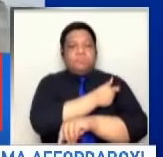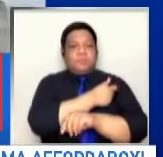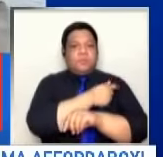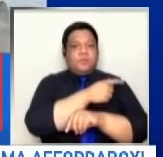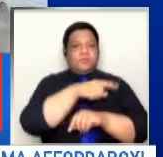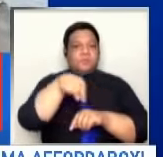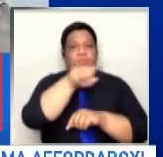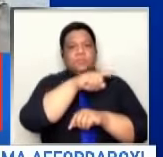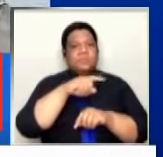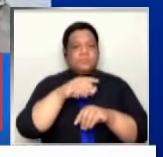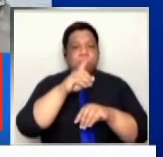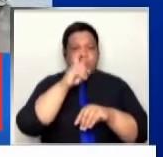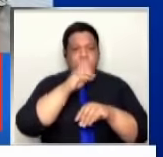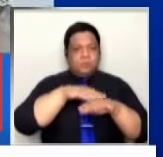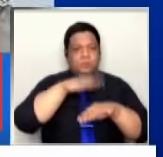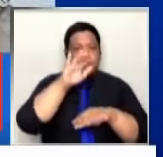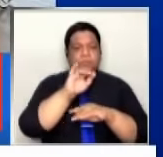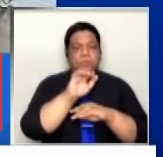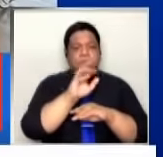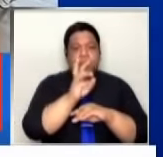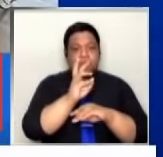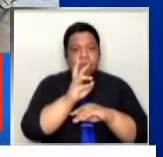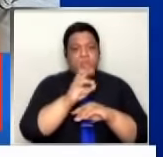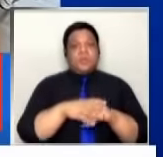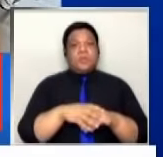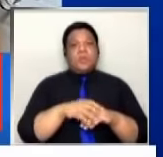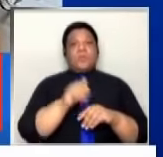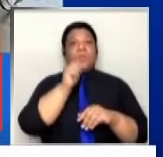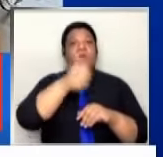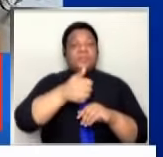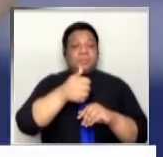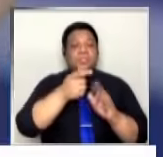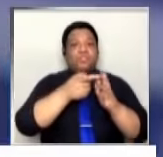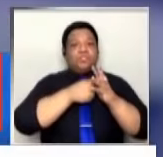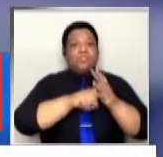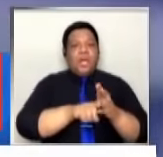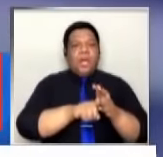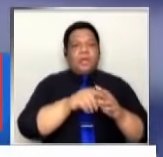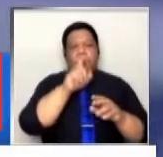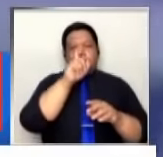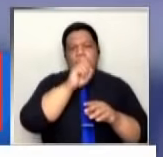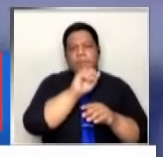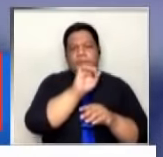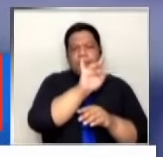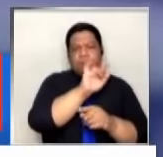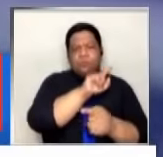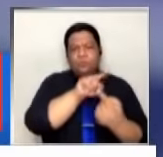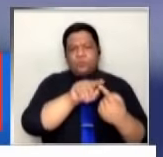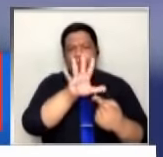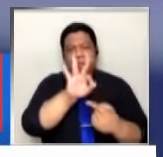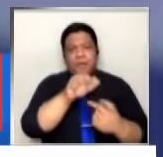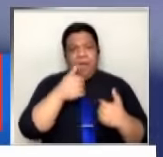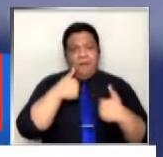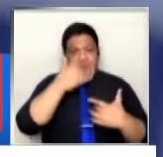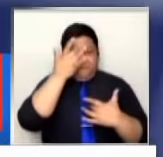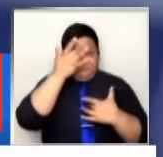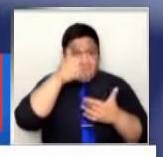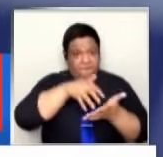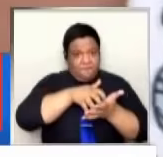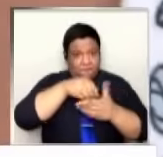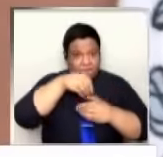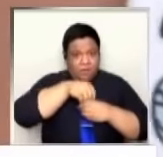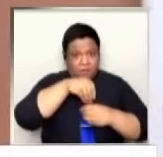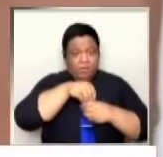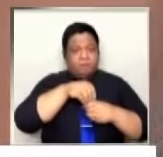mga edad 18 hanggang 59 na may comorbidity sa listahan ng DOH. Kabilang sa mga comorbidity na kailangan i-prioritize